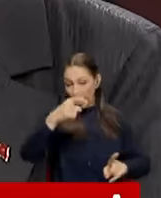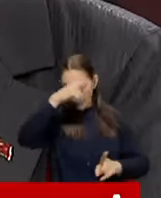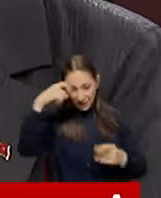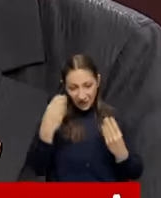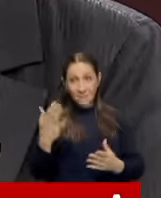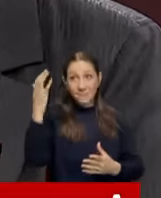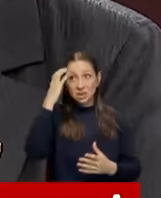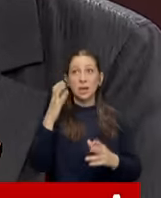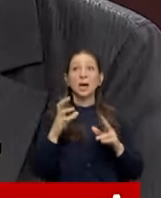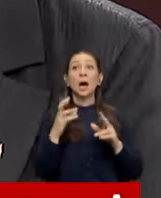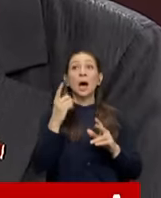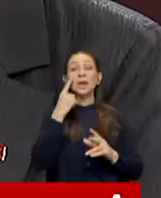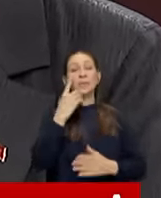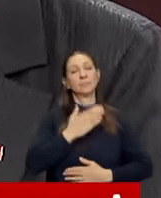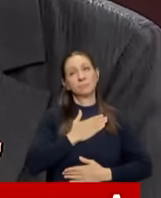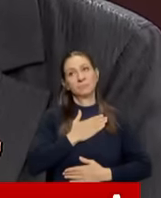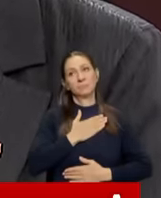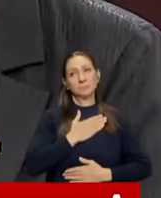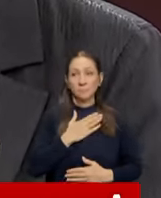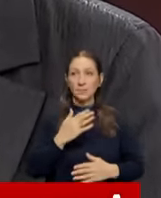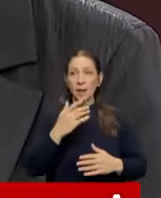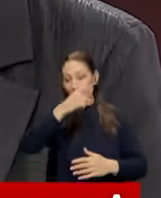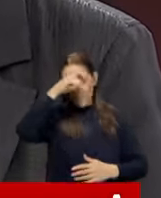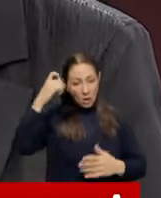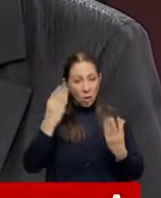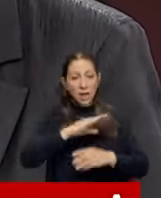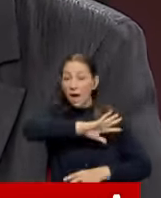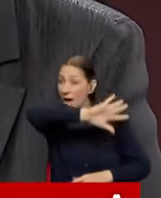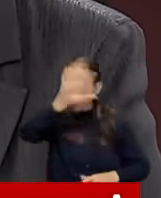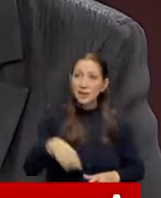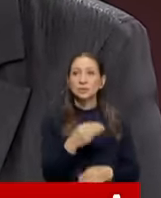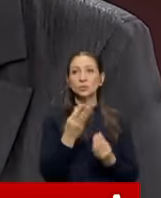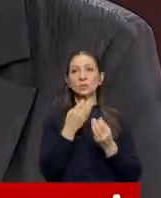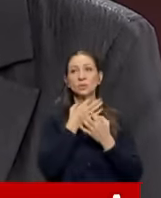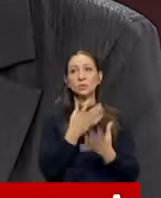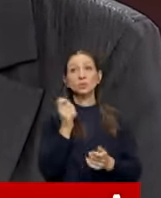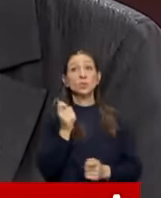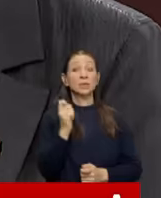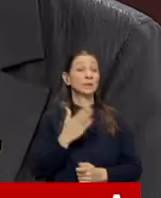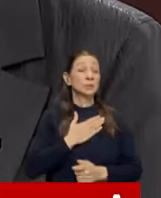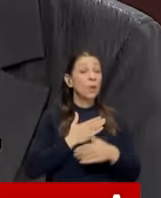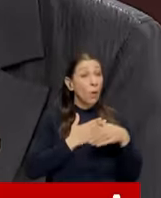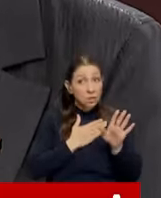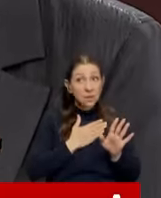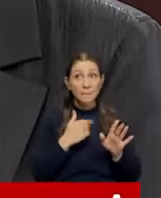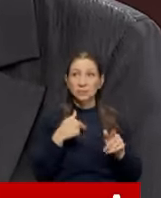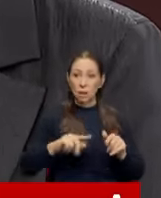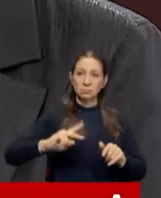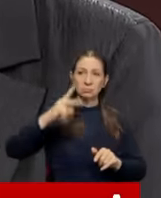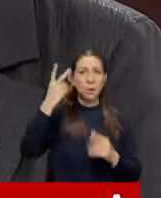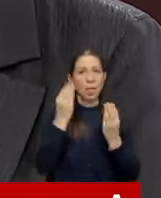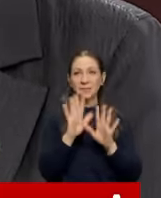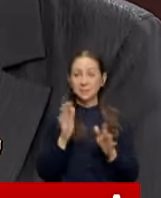veren başta atamız olmak üzere Eee Emeği geçen herkese Tabii ki şükranlarımızı sunmak zorundayız Yoksa Eee Biz buralara